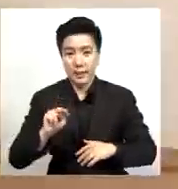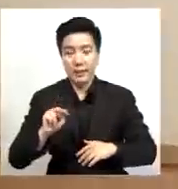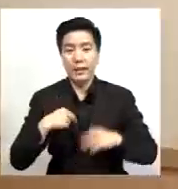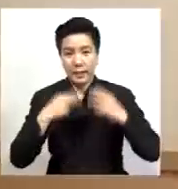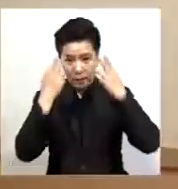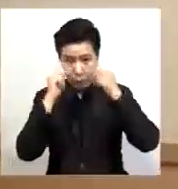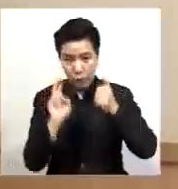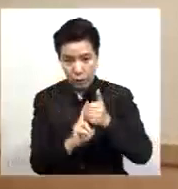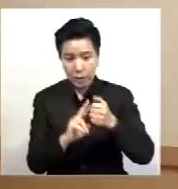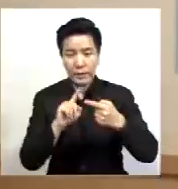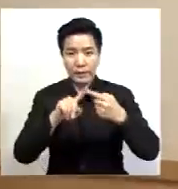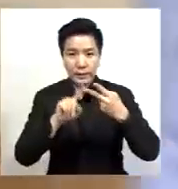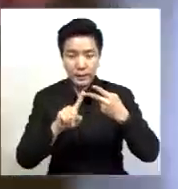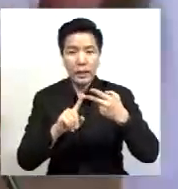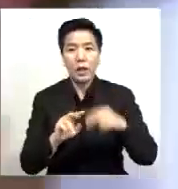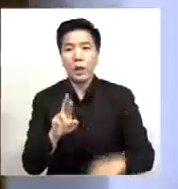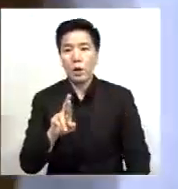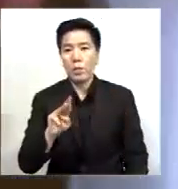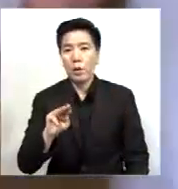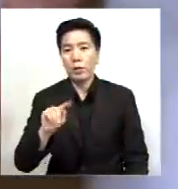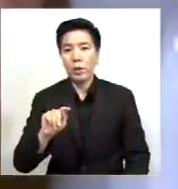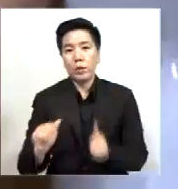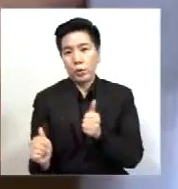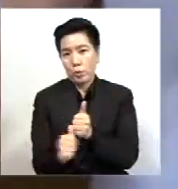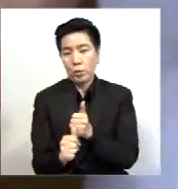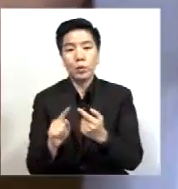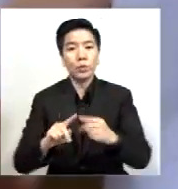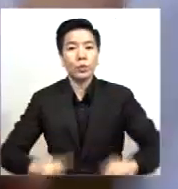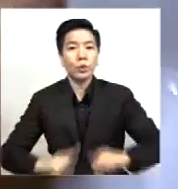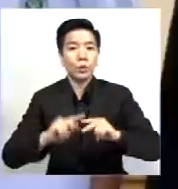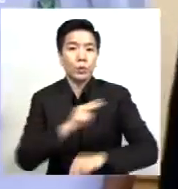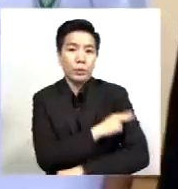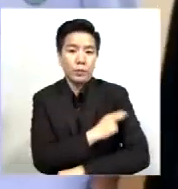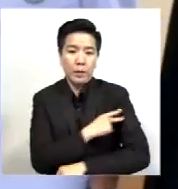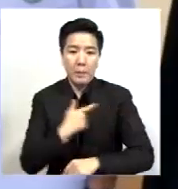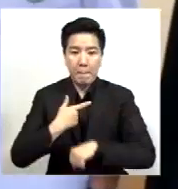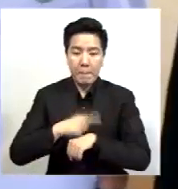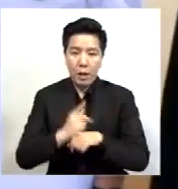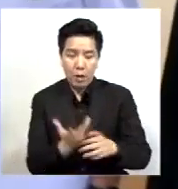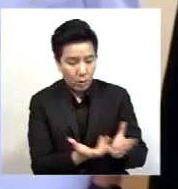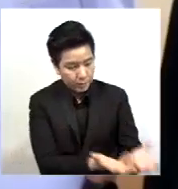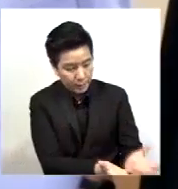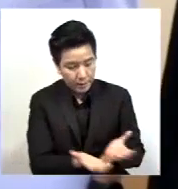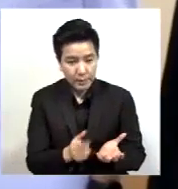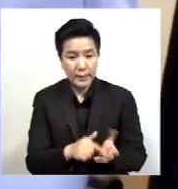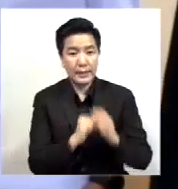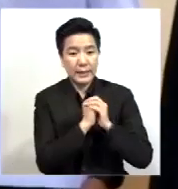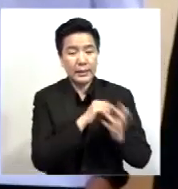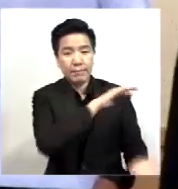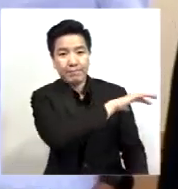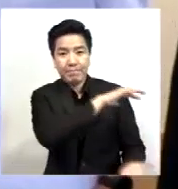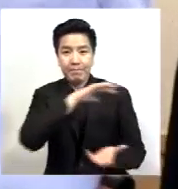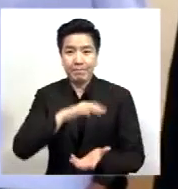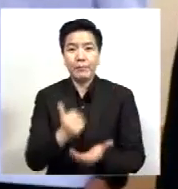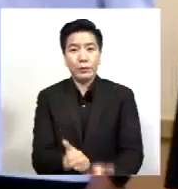มด้วยนายสาธิตปิตุเตชะรัฐมนตรีช่วยว่าการกระทรวงสาธารณสุขเป็นประธานรับมอบเวชภัณฑ์ที่ทางการจีนส่งมาช่